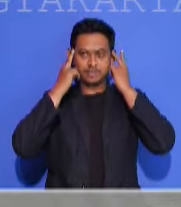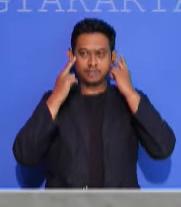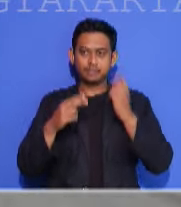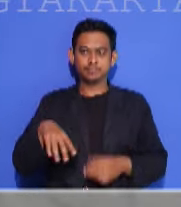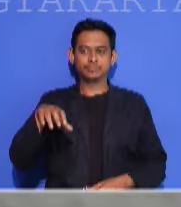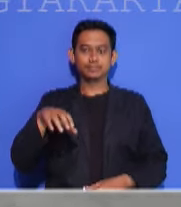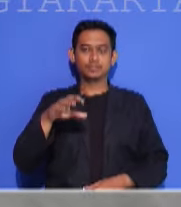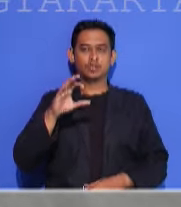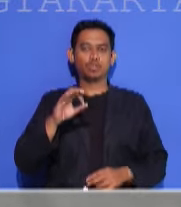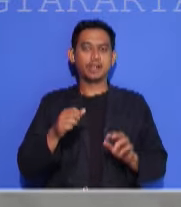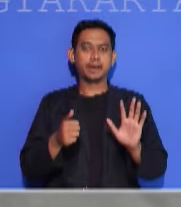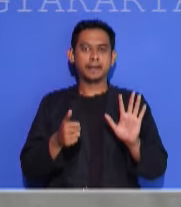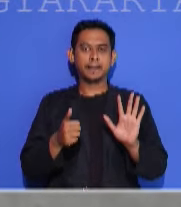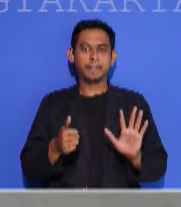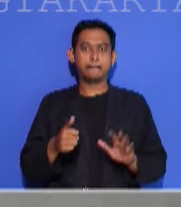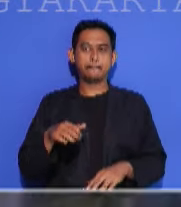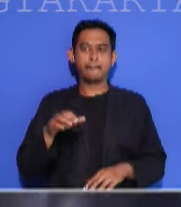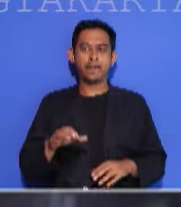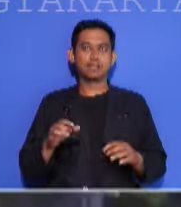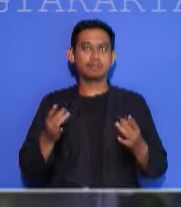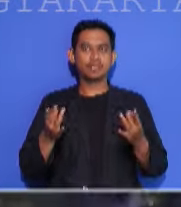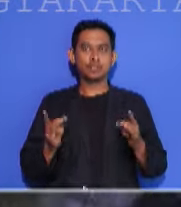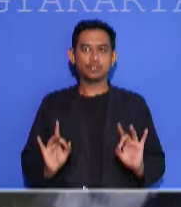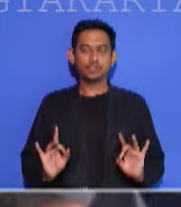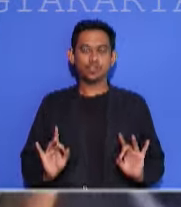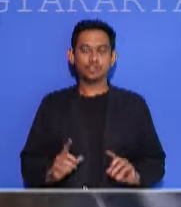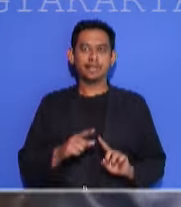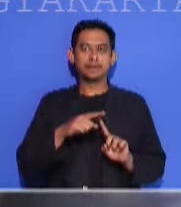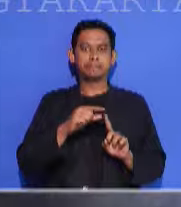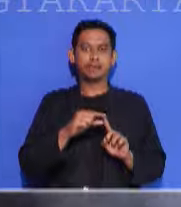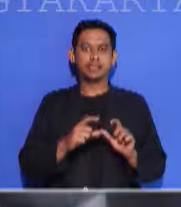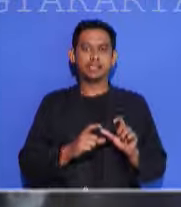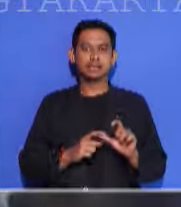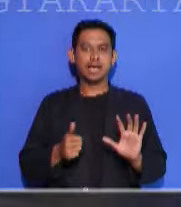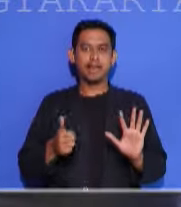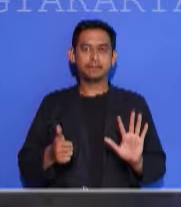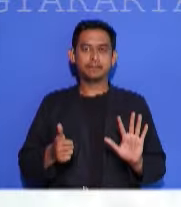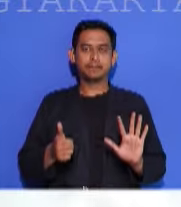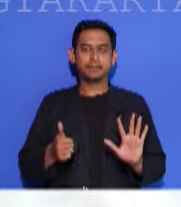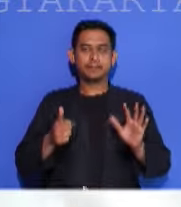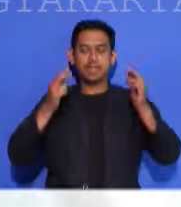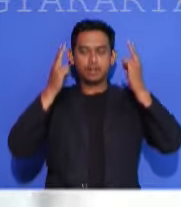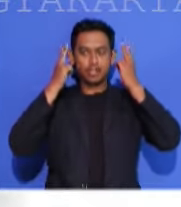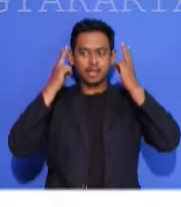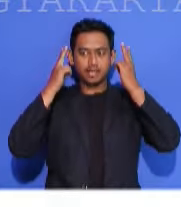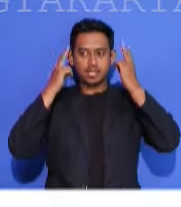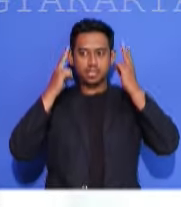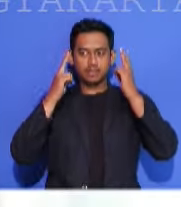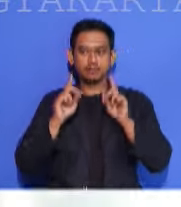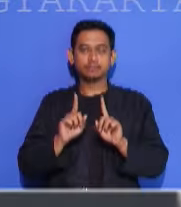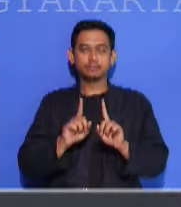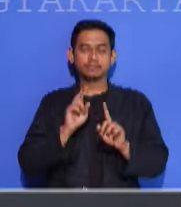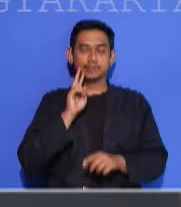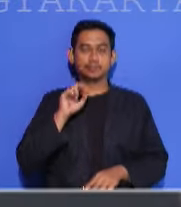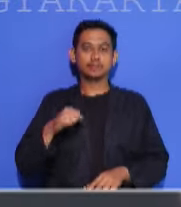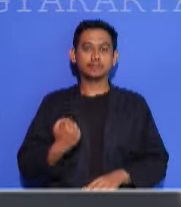06 Panembahan Keraton Kota Yogyakarta. Raja Keraton Yogyakarta itu datang bersama dengan Permaisuri yang juga anggota